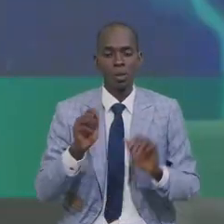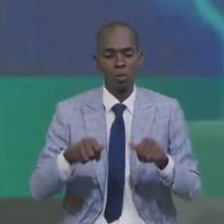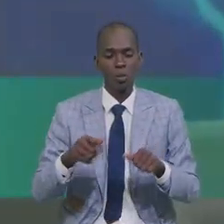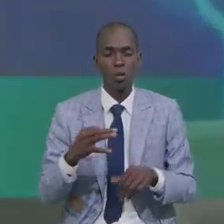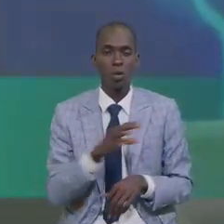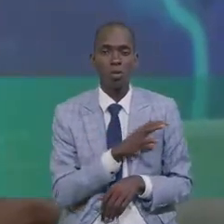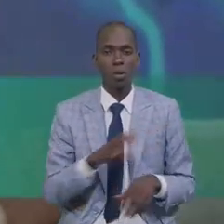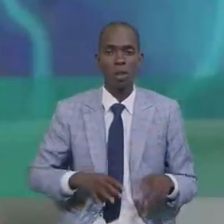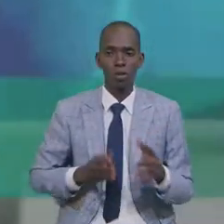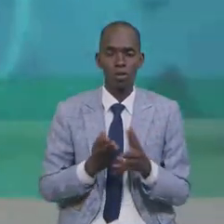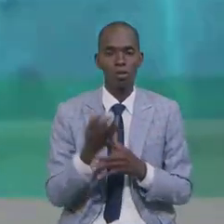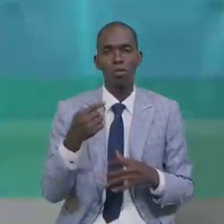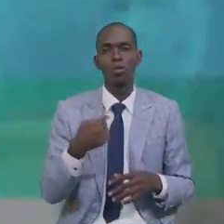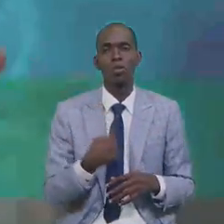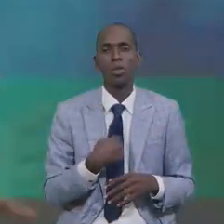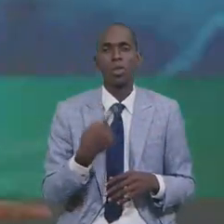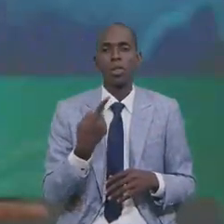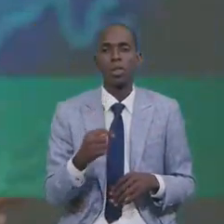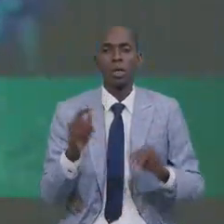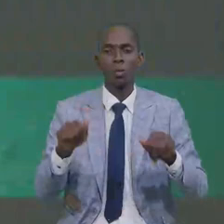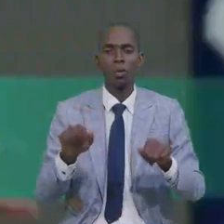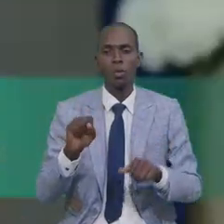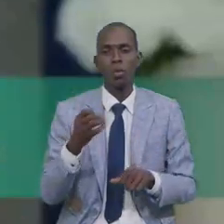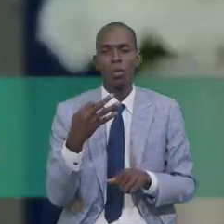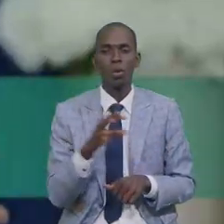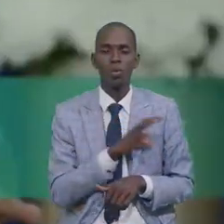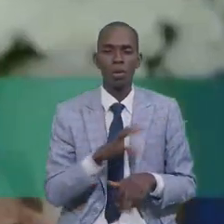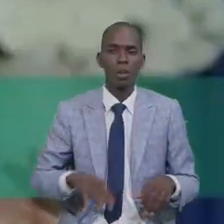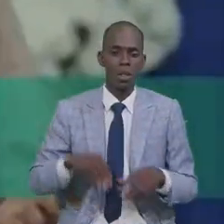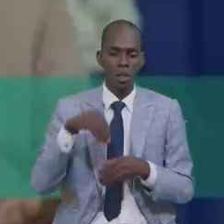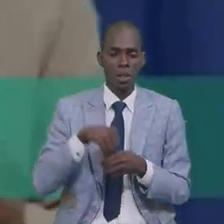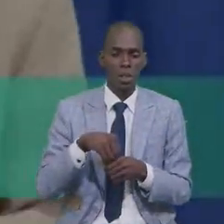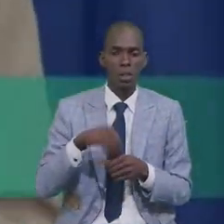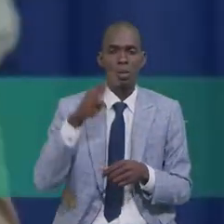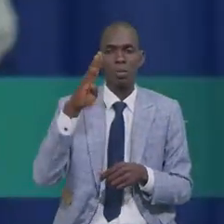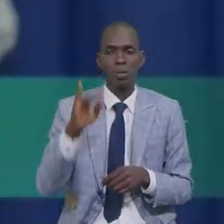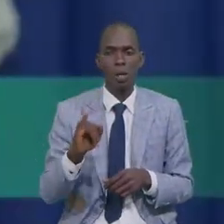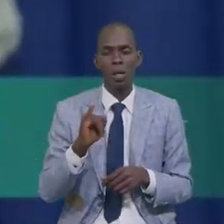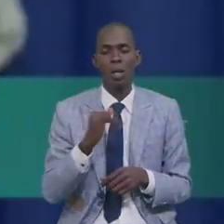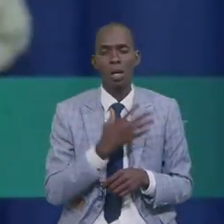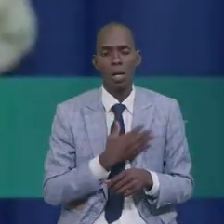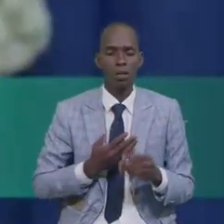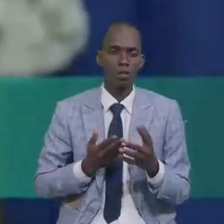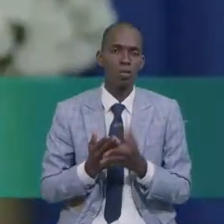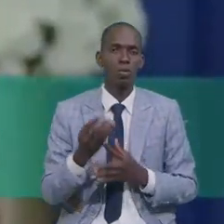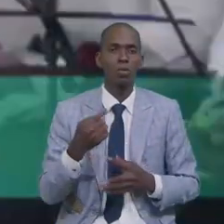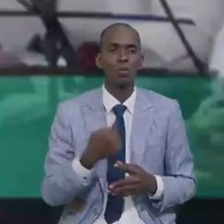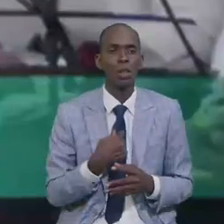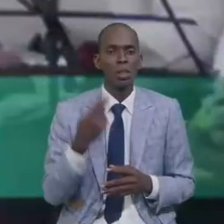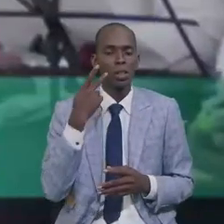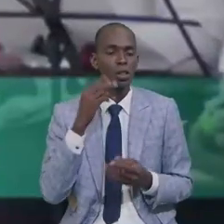Christ à travers moi. Les possibilités de Christ en par à travers